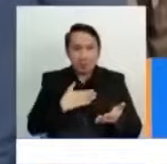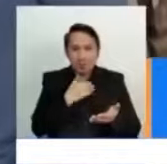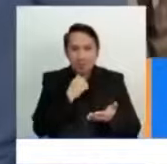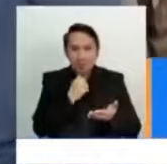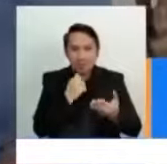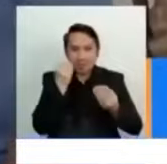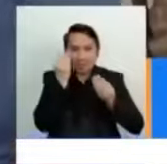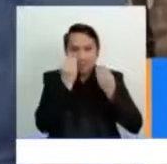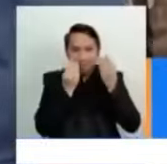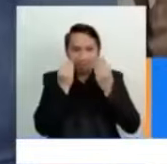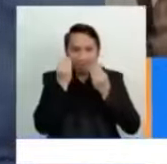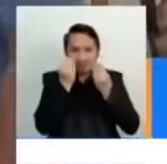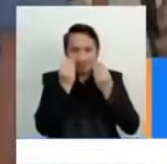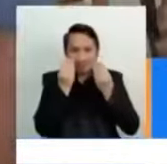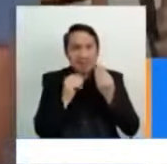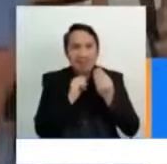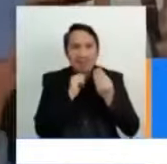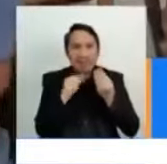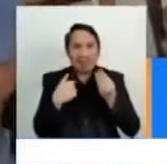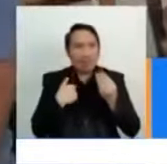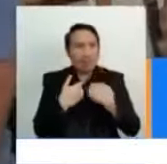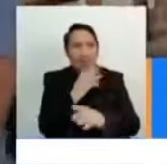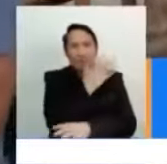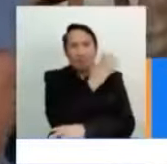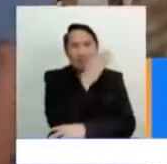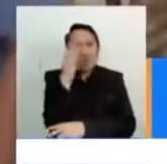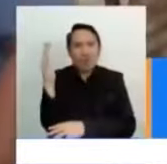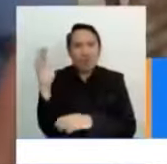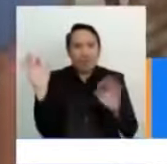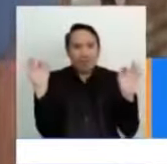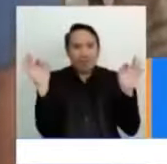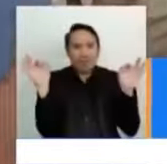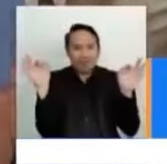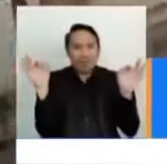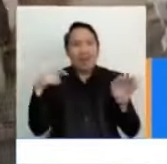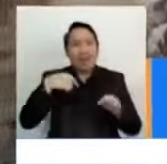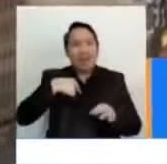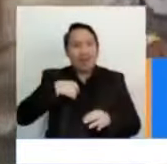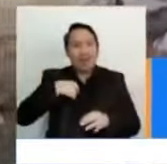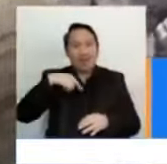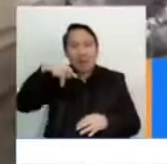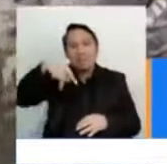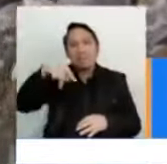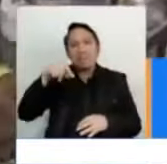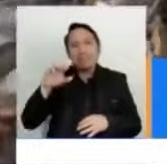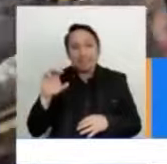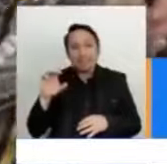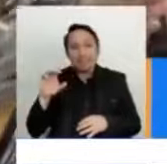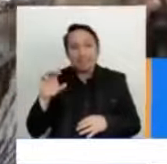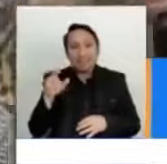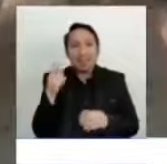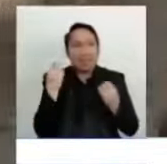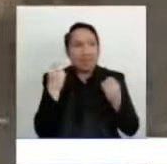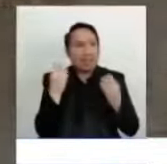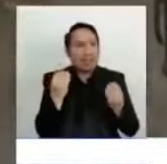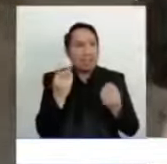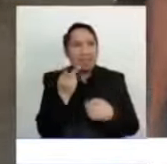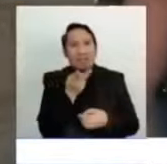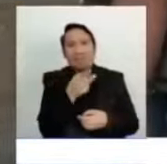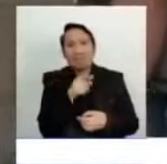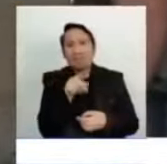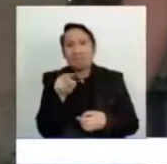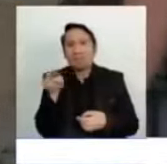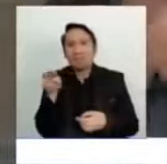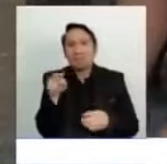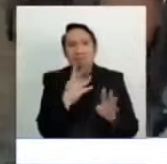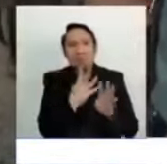ni Diwata. Kasi nandito lang naman tayo sa Pasay City kung saan nakikita nyo nga ang daming nakapila, talaga namang dinudumog